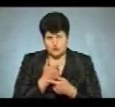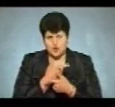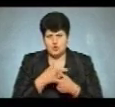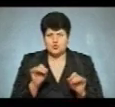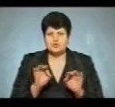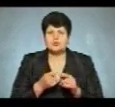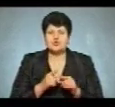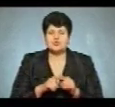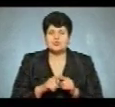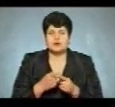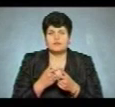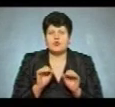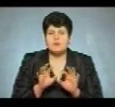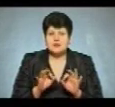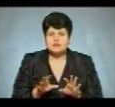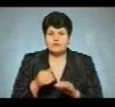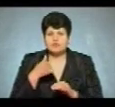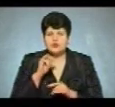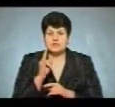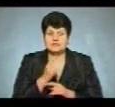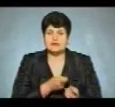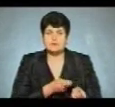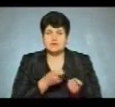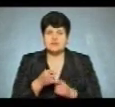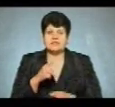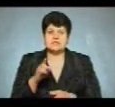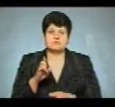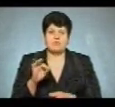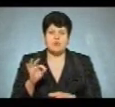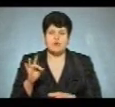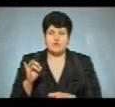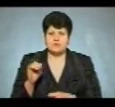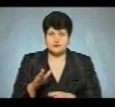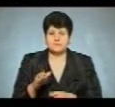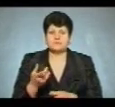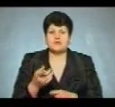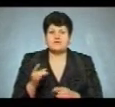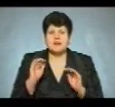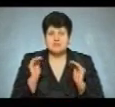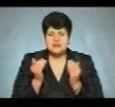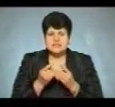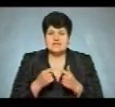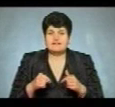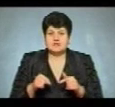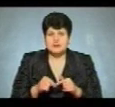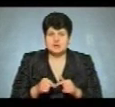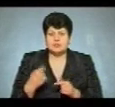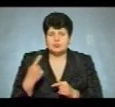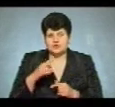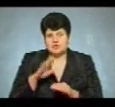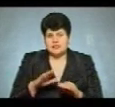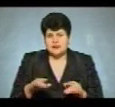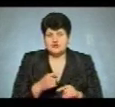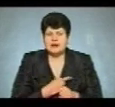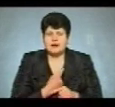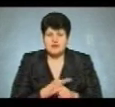цю інформацію. Зазначу, вчора дитину перевезли зі Зборівської лікарні до реанімаційного відділення Тернопільської обласної дитячої лікарні.